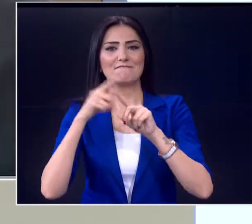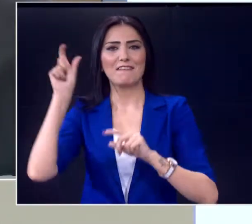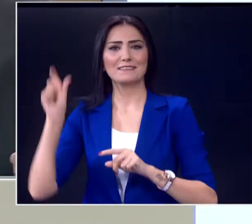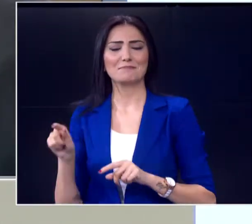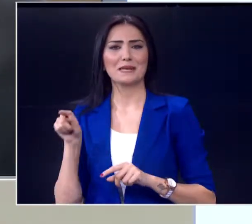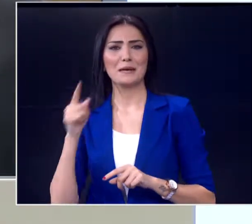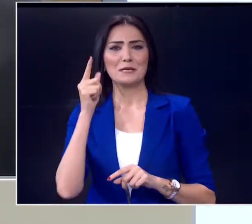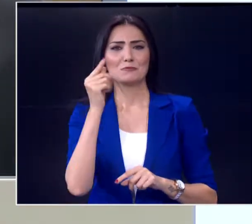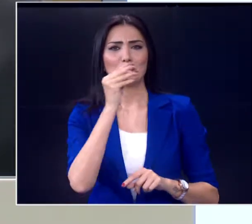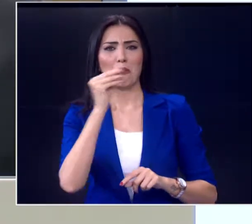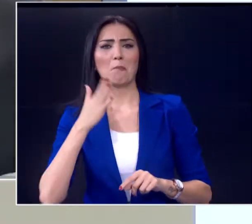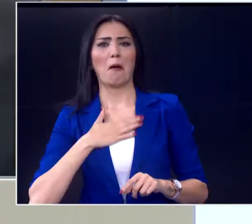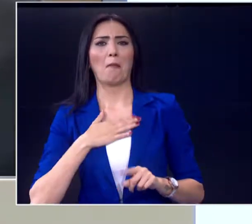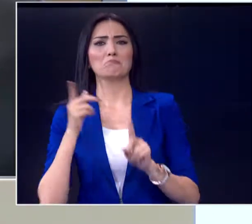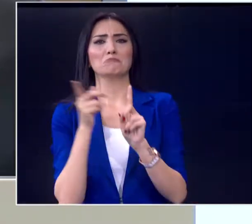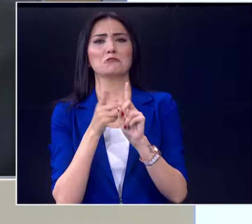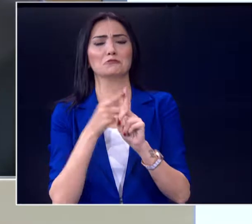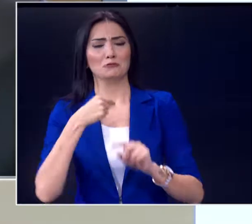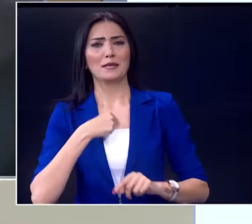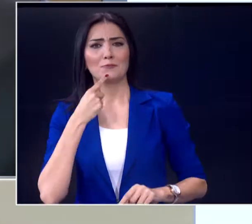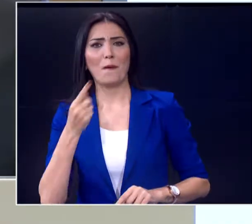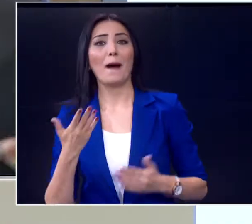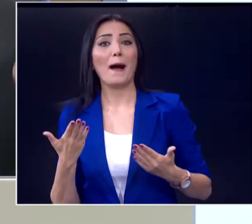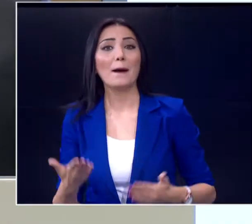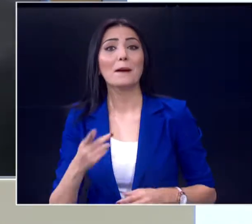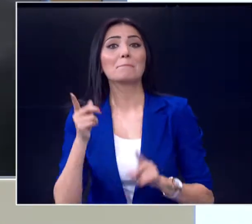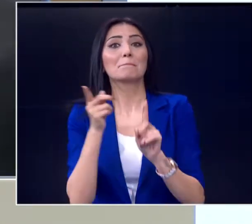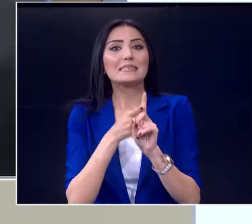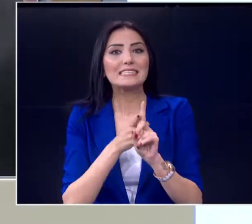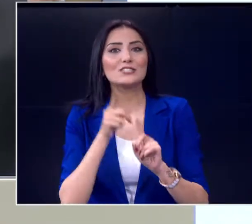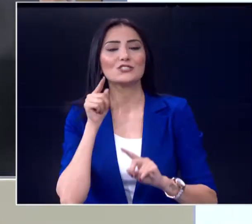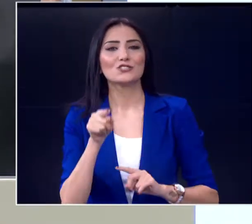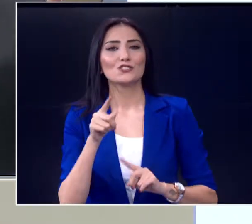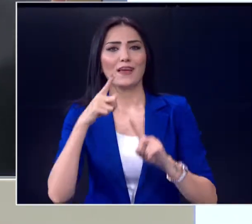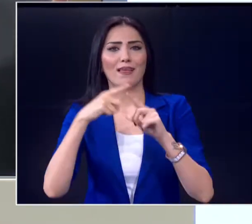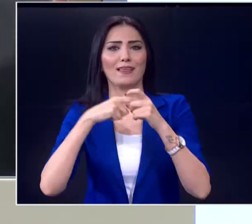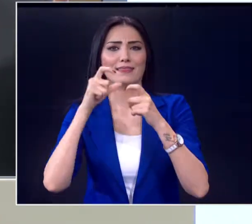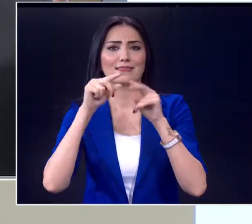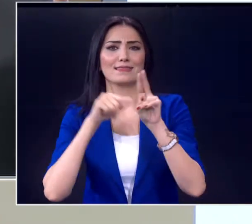1,5 milyonla ben birinciyim diye övünüyor ama aslında birinci TESK.